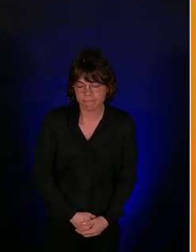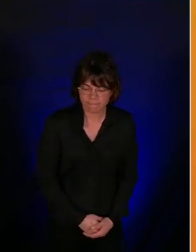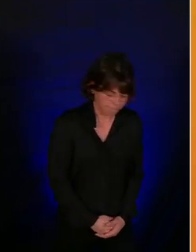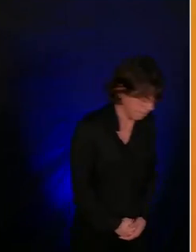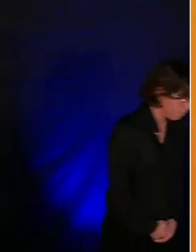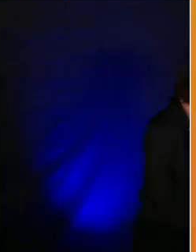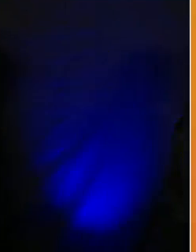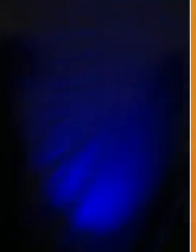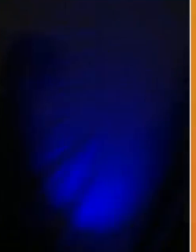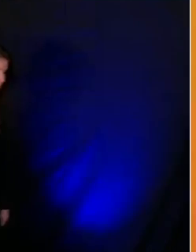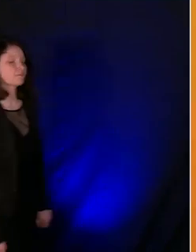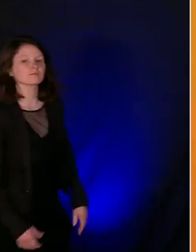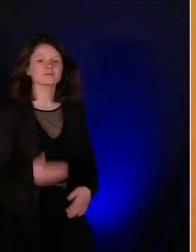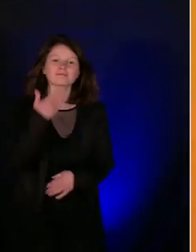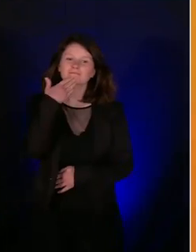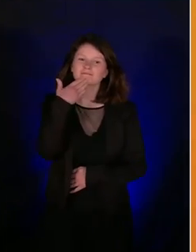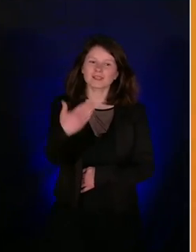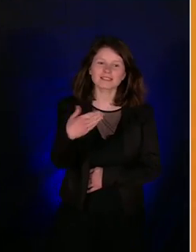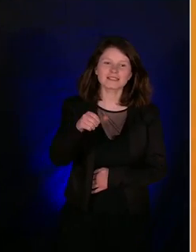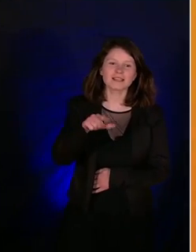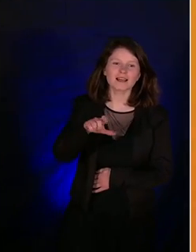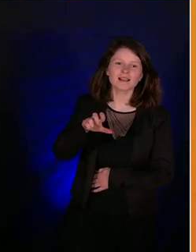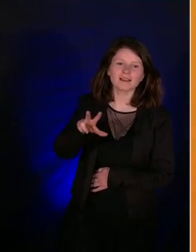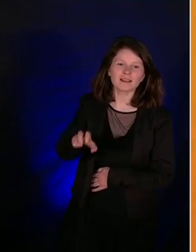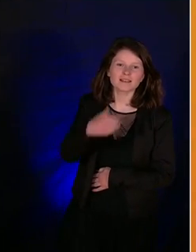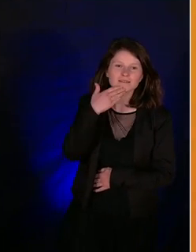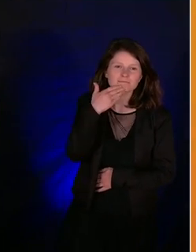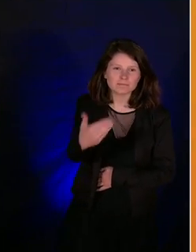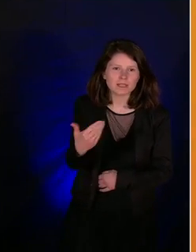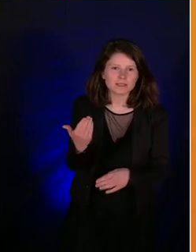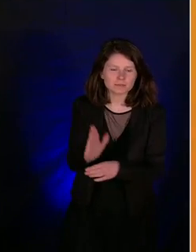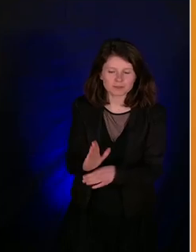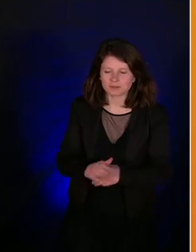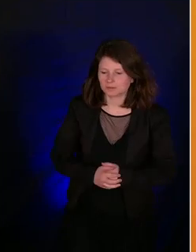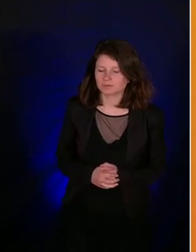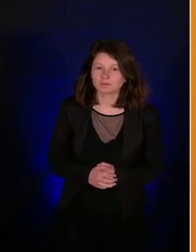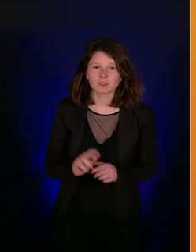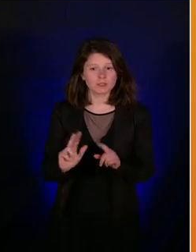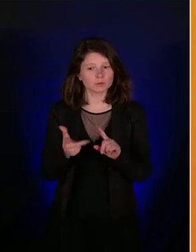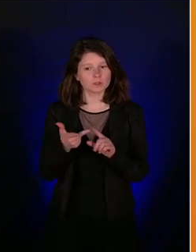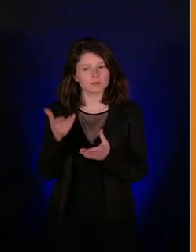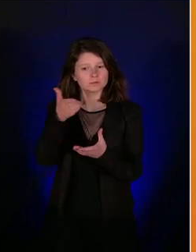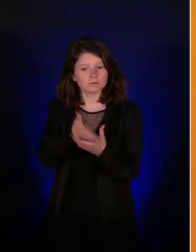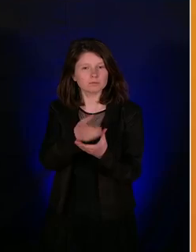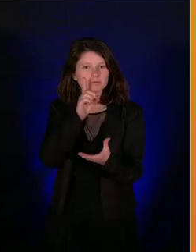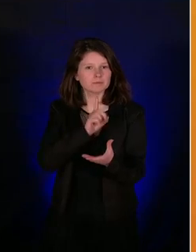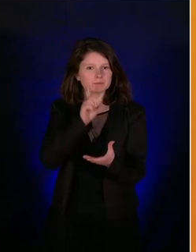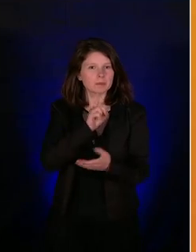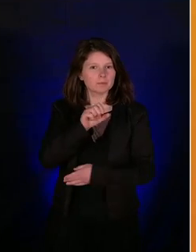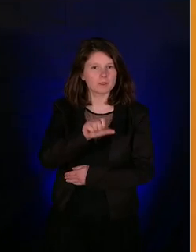voilà merci Alex merci pour cette présentation et donc troisème intervenante adelle